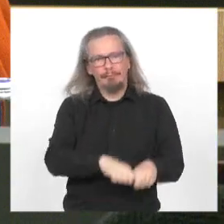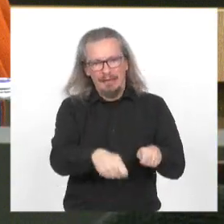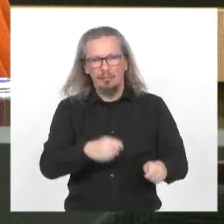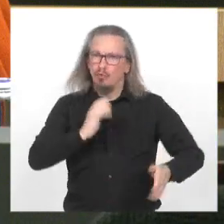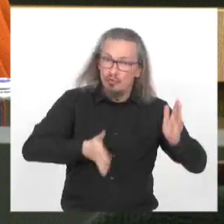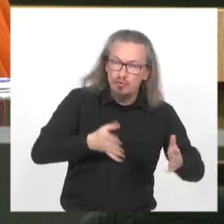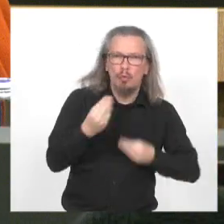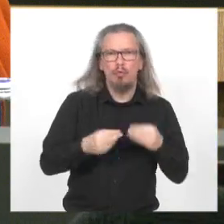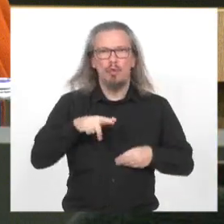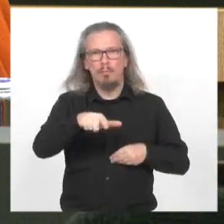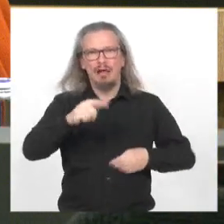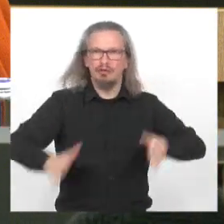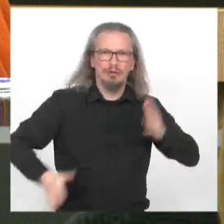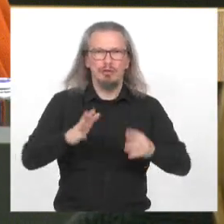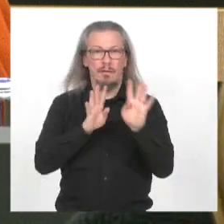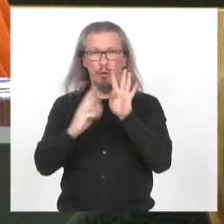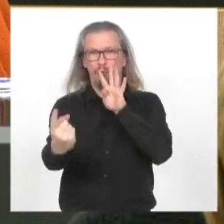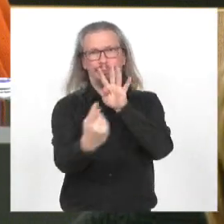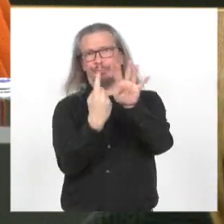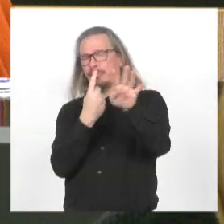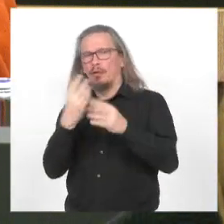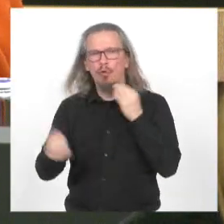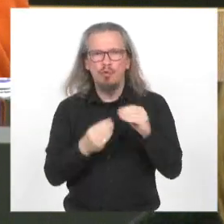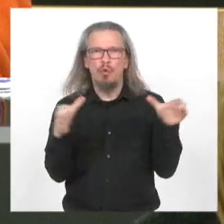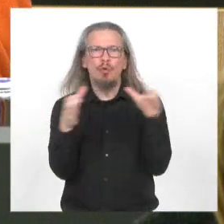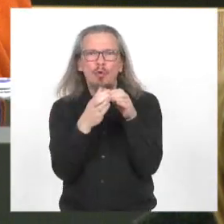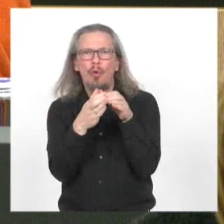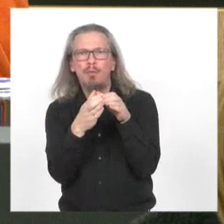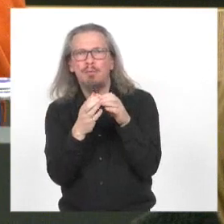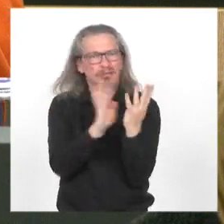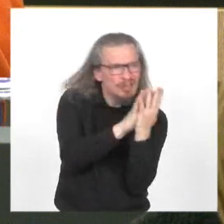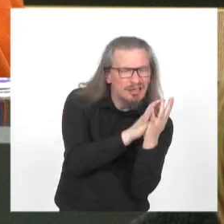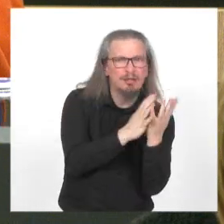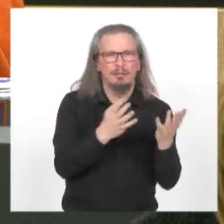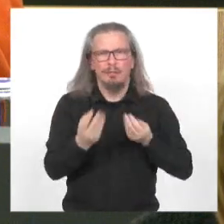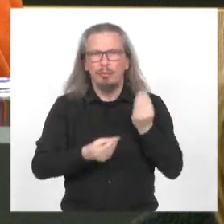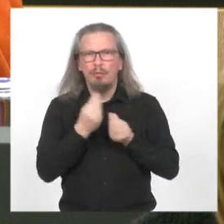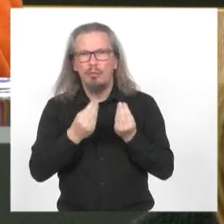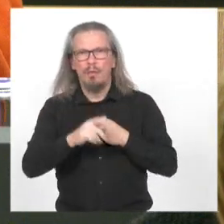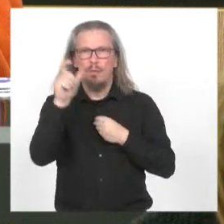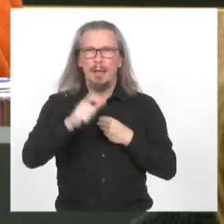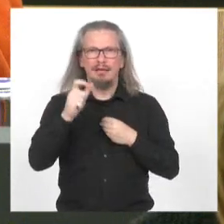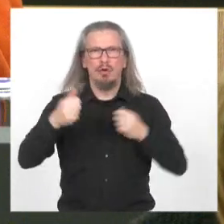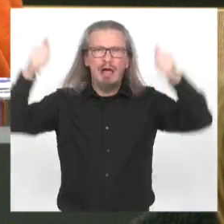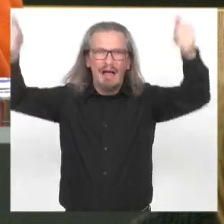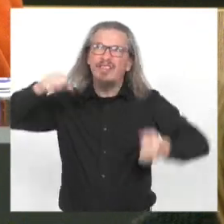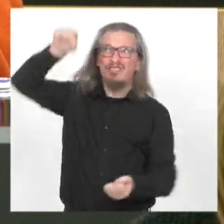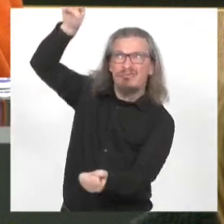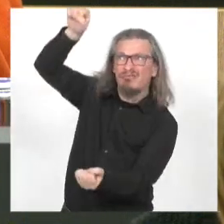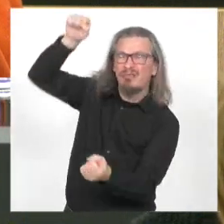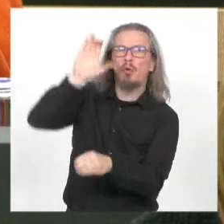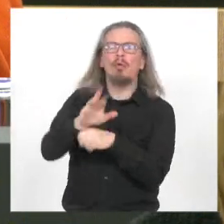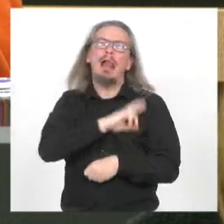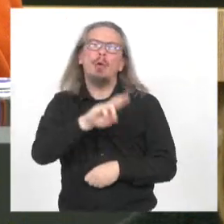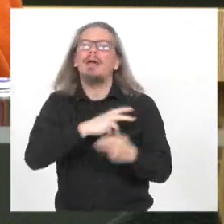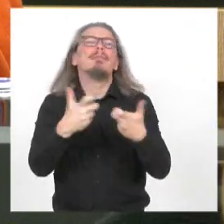court, une autre qui marche dans la foule à contresens, un groupe de personnes qui se retrouvent dans l'espace public, une personne qui tient une affiche contre la réforme des retraites